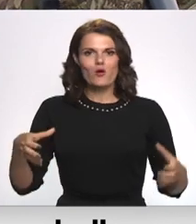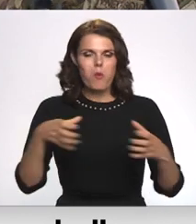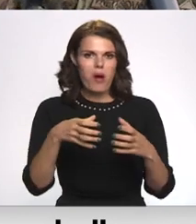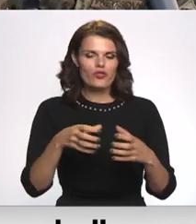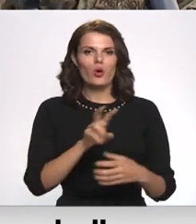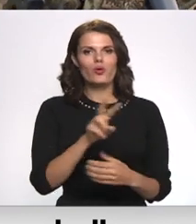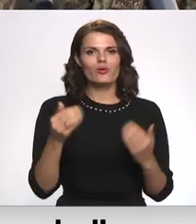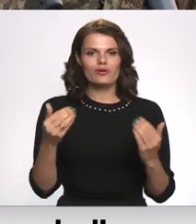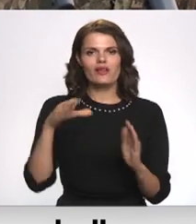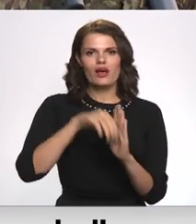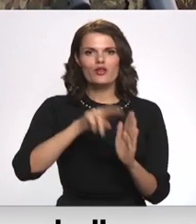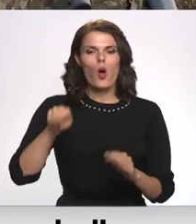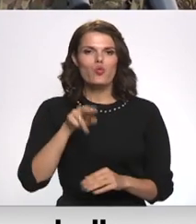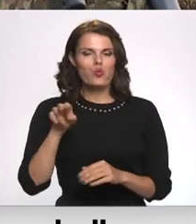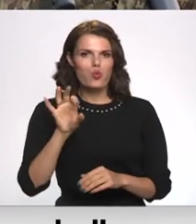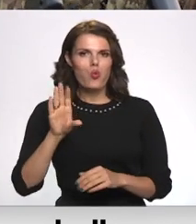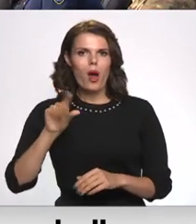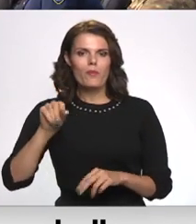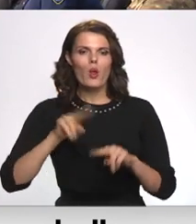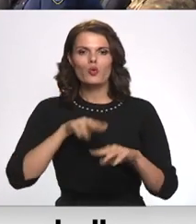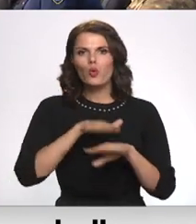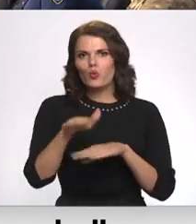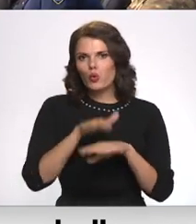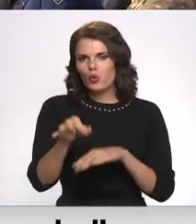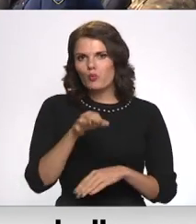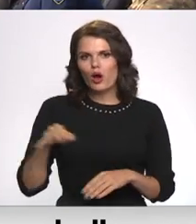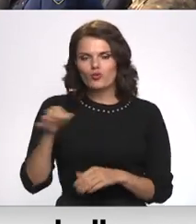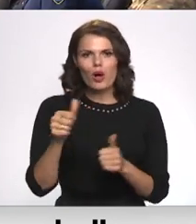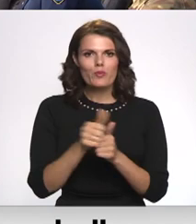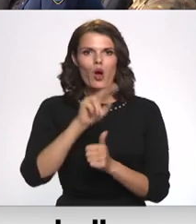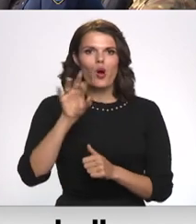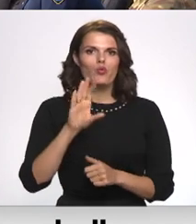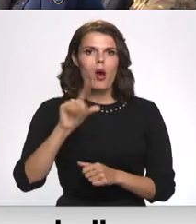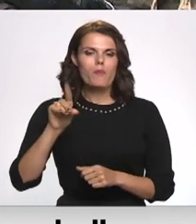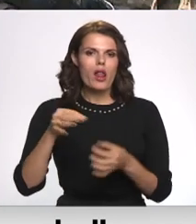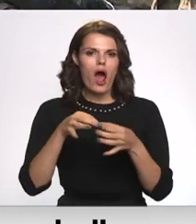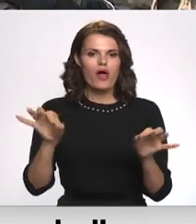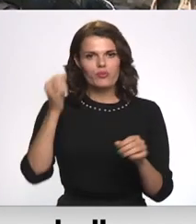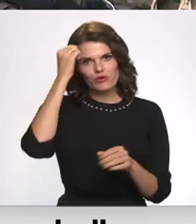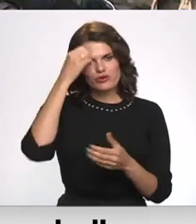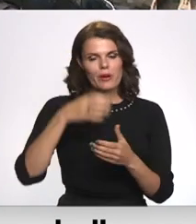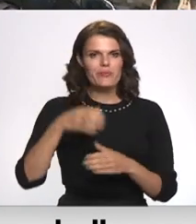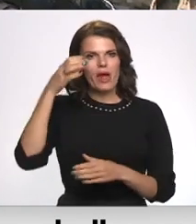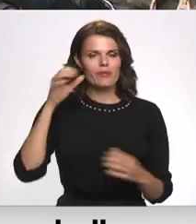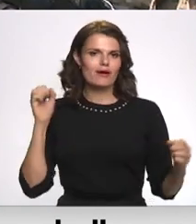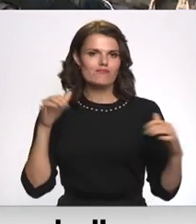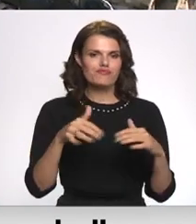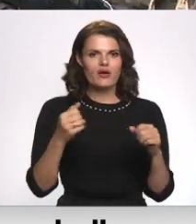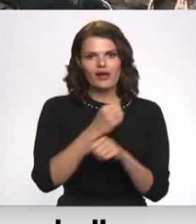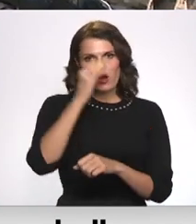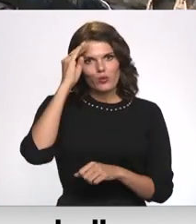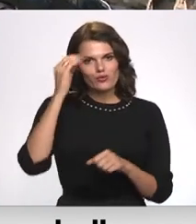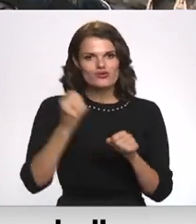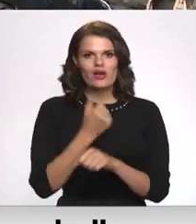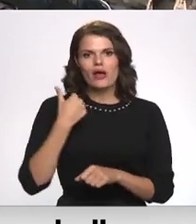pašlaik ietver Dobeles un Tukuma novadus. Pie Dobeles atbrīvošanas pieminekļa šodien pulcējušies gan puiši un